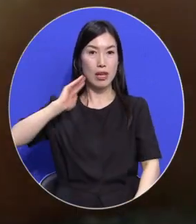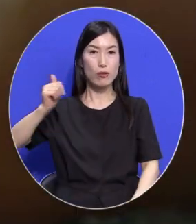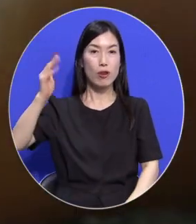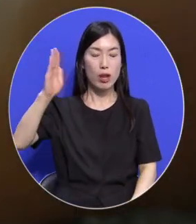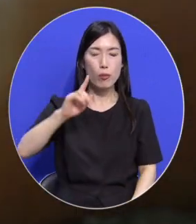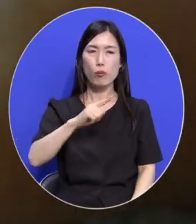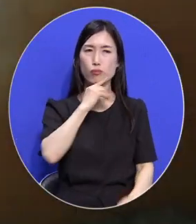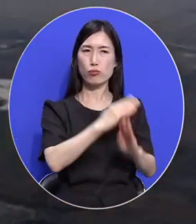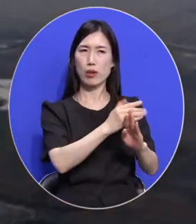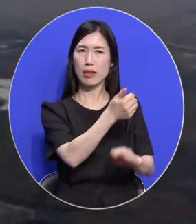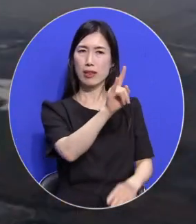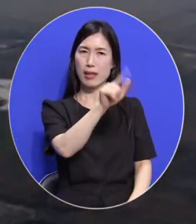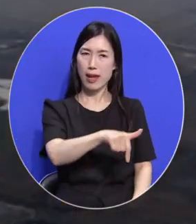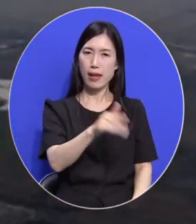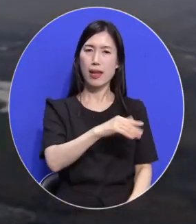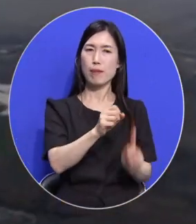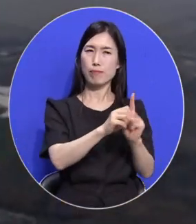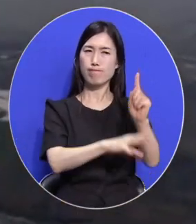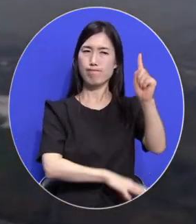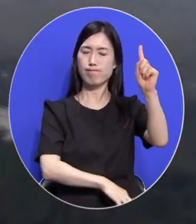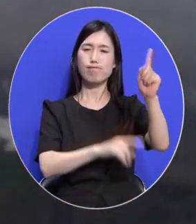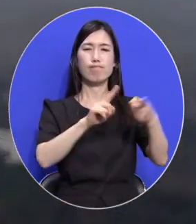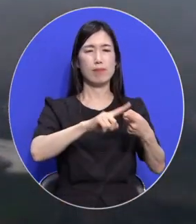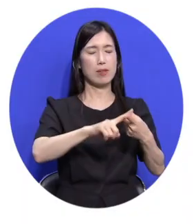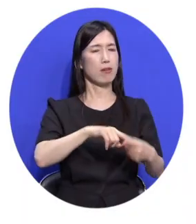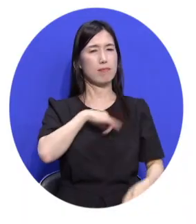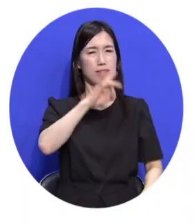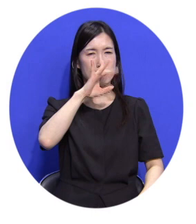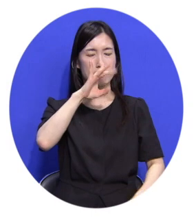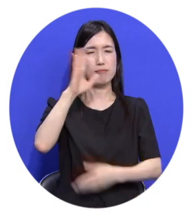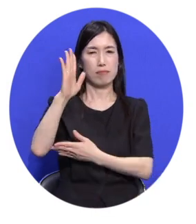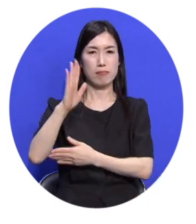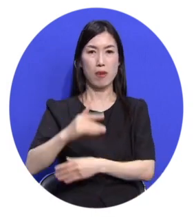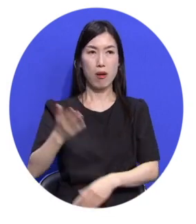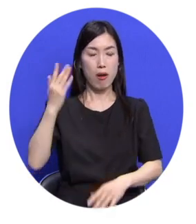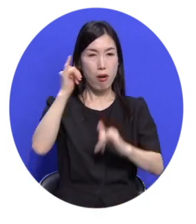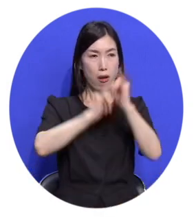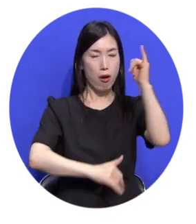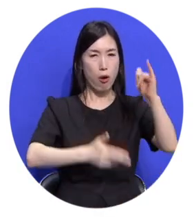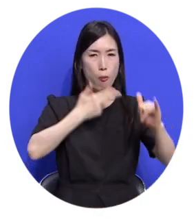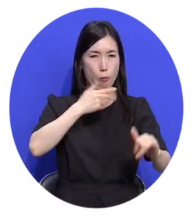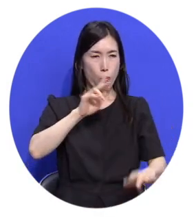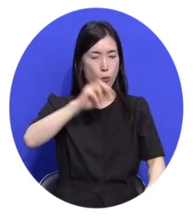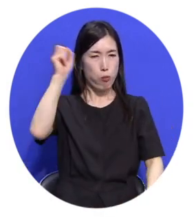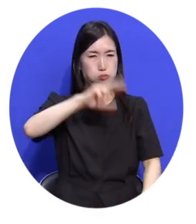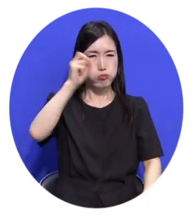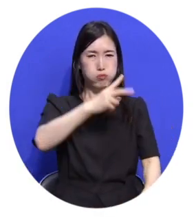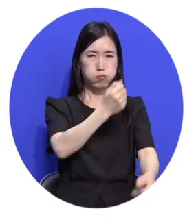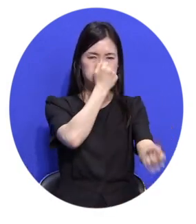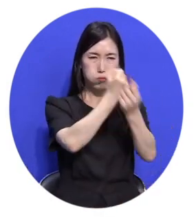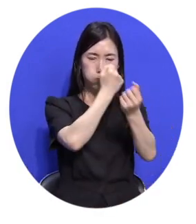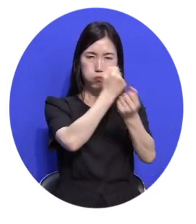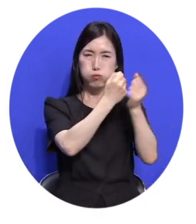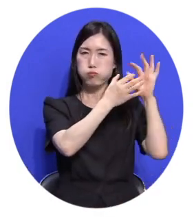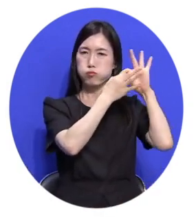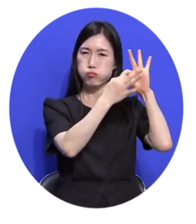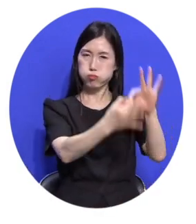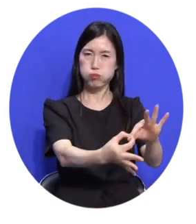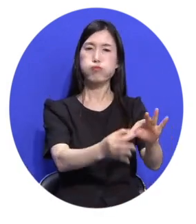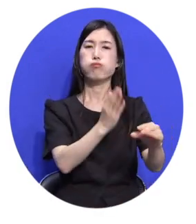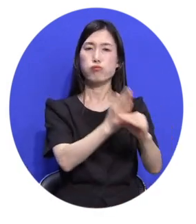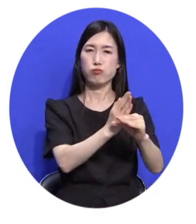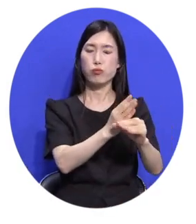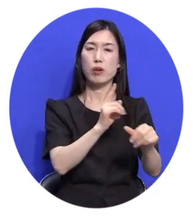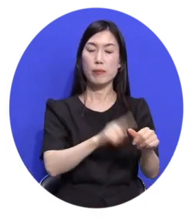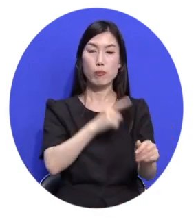그러면서 북한의 핵과 미사일 위협에 대해 언급했습니다 전례없는 북한의 핵과 미사일 도발이 이어지고 있다며